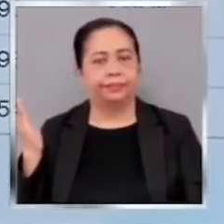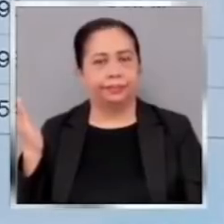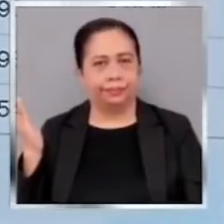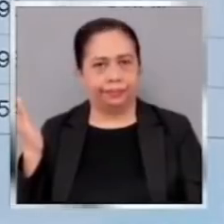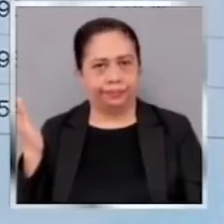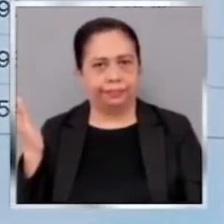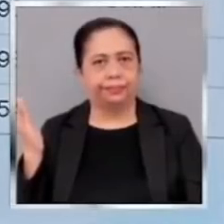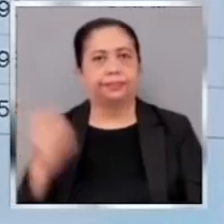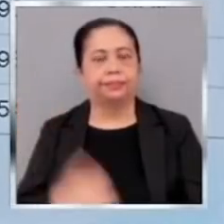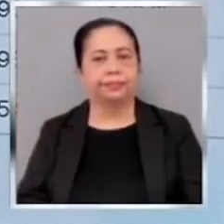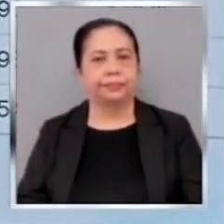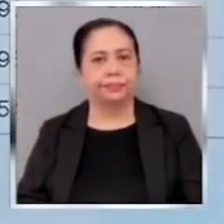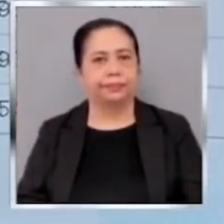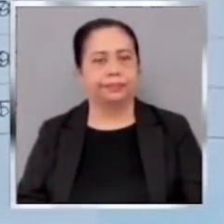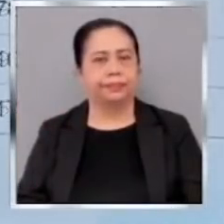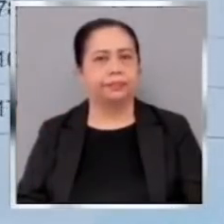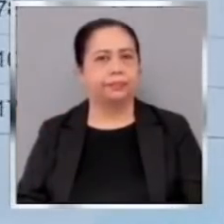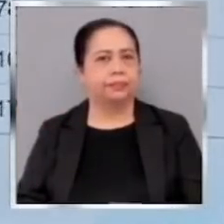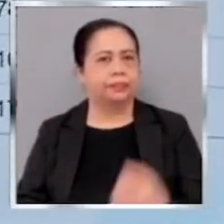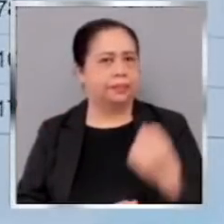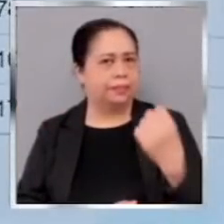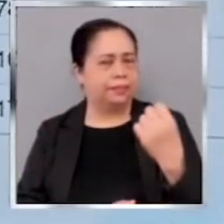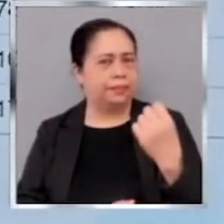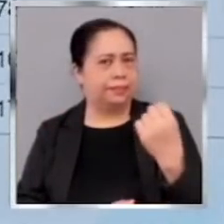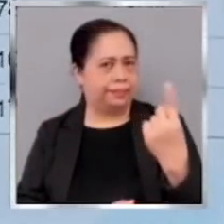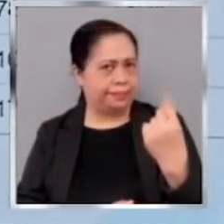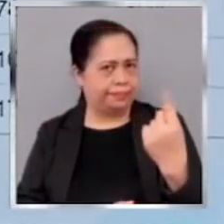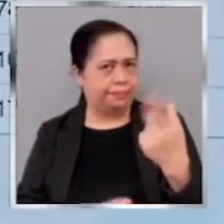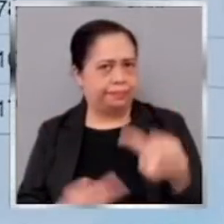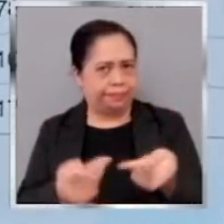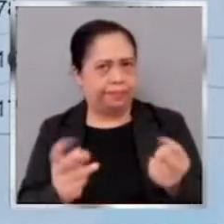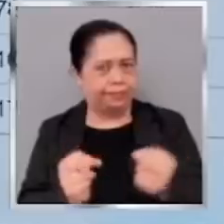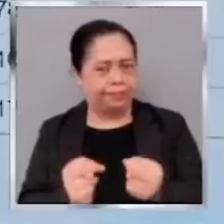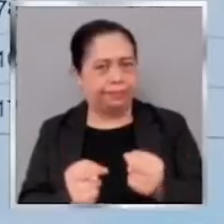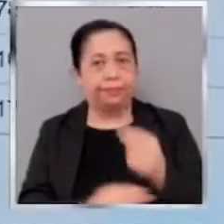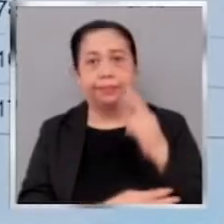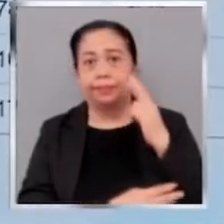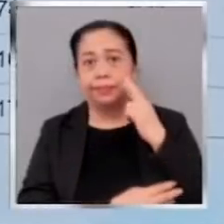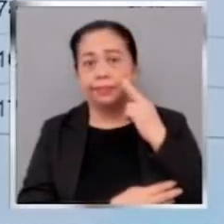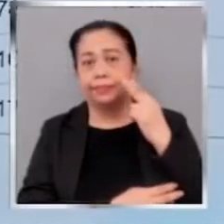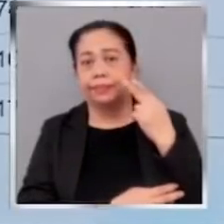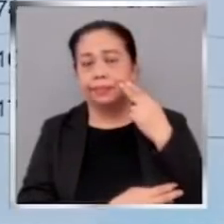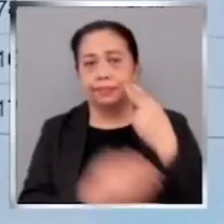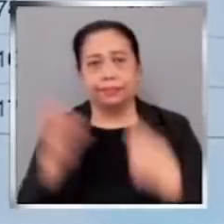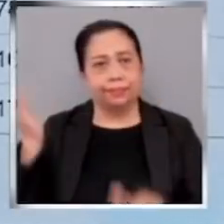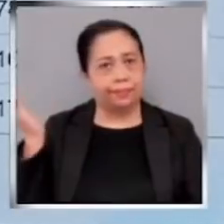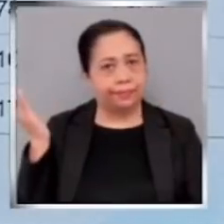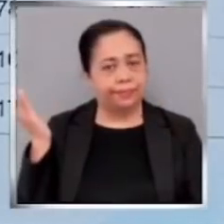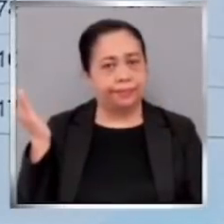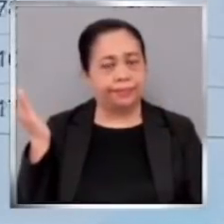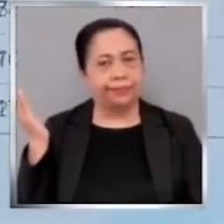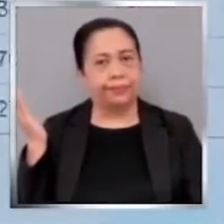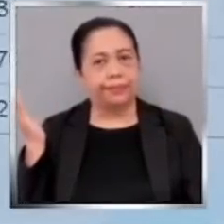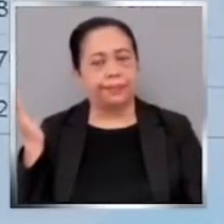15,318,954. Nasa ikalabing isang pwesto si Risa Ontiveros na may